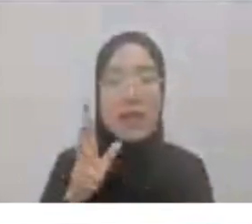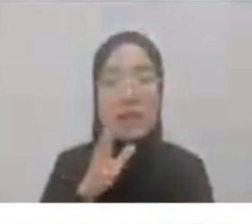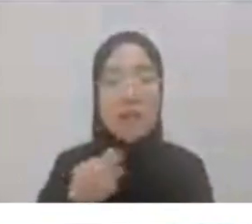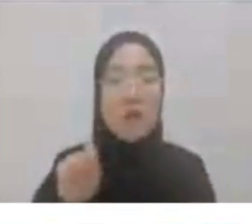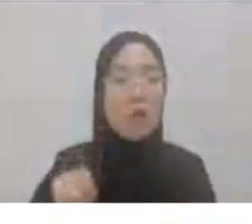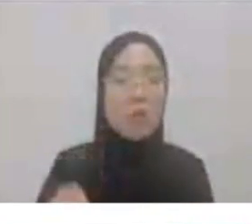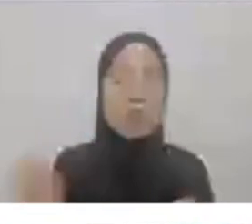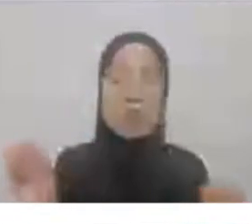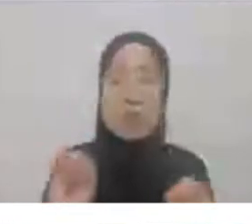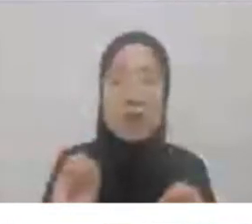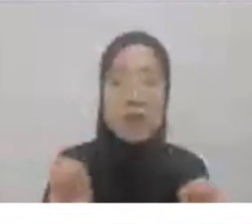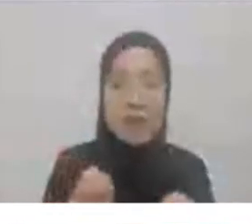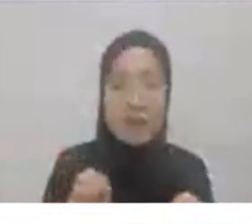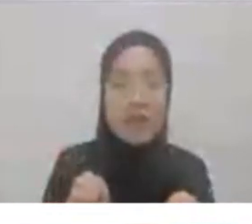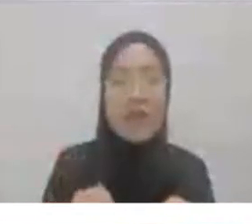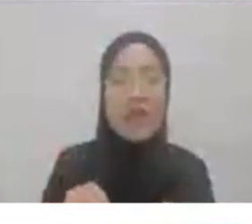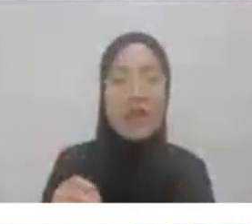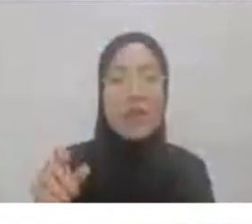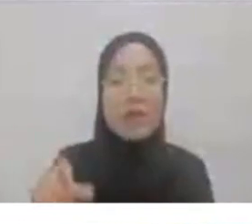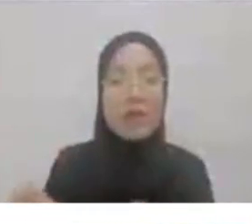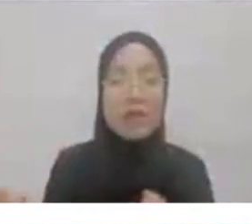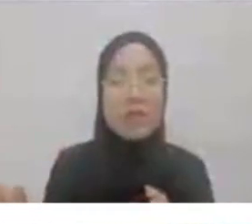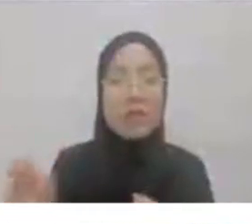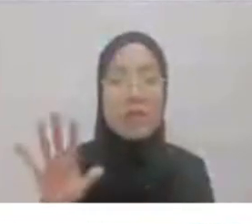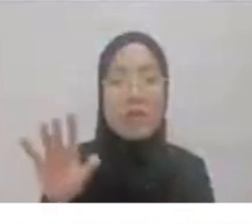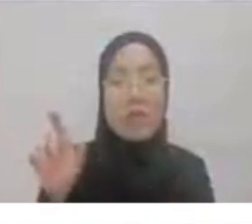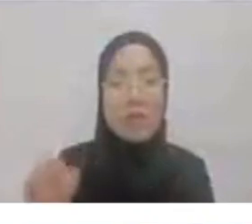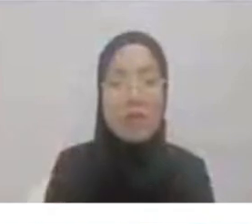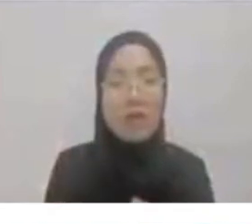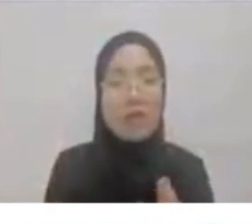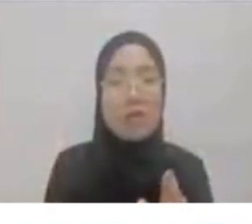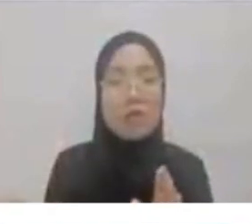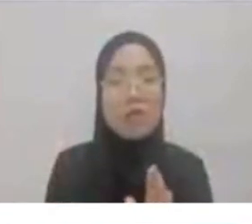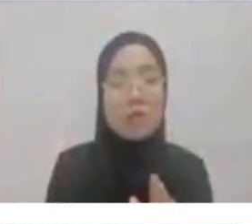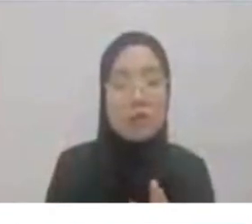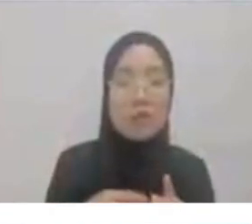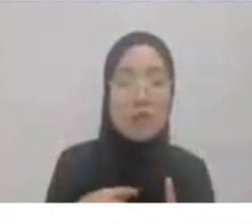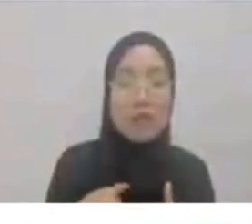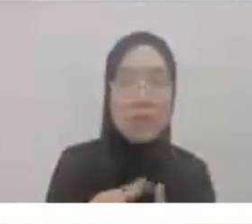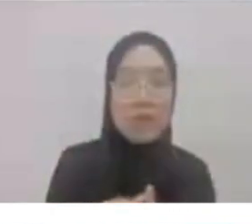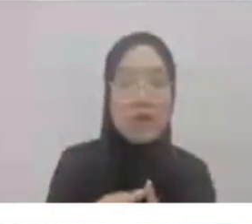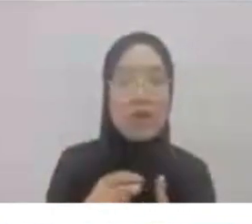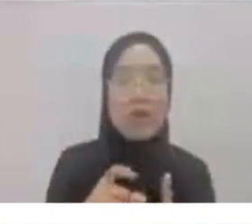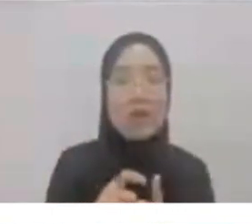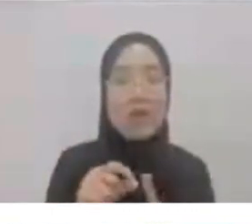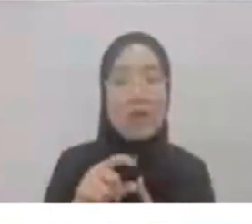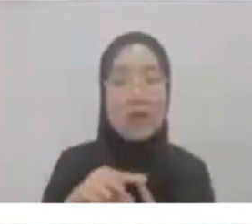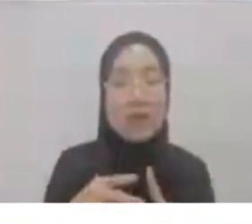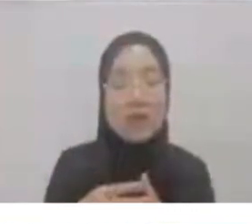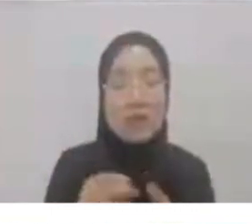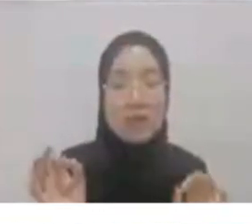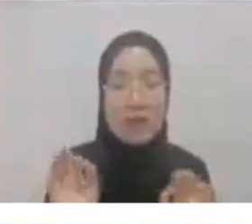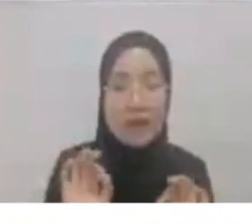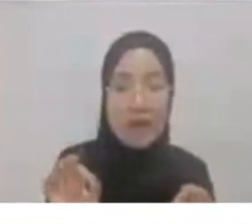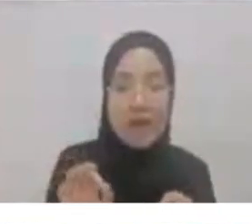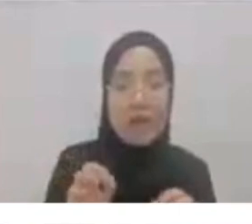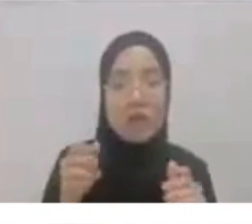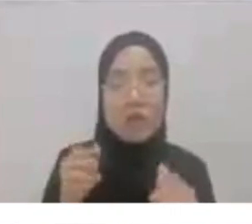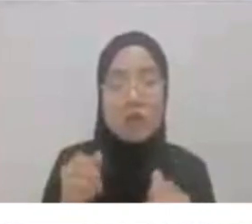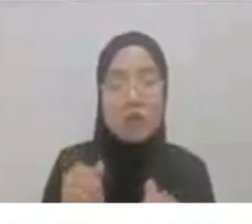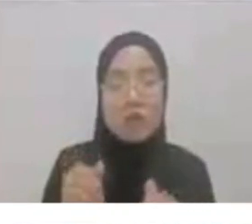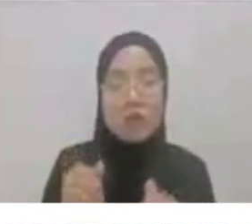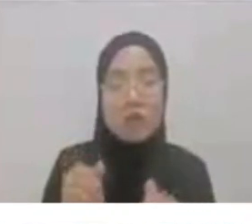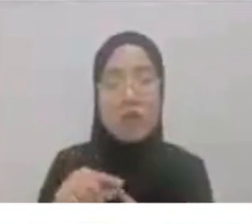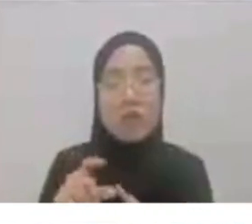pemohon mengenai adanya pemilih tambahan sebanyak 5 orang yang tidak terdaftar pada pemh model a daftar pemilih pindahan yang terjadi di TPS 36 desa kendalasari Kecamatan